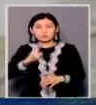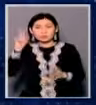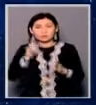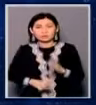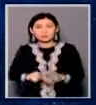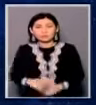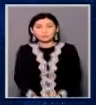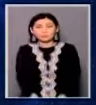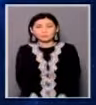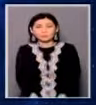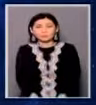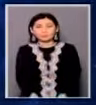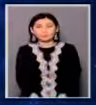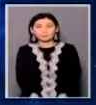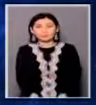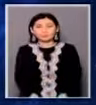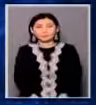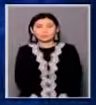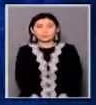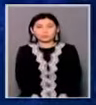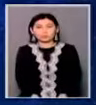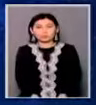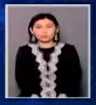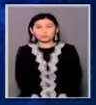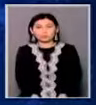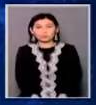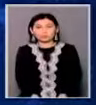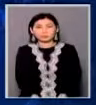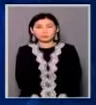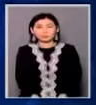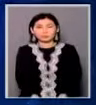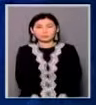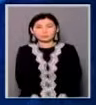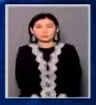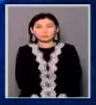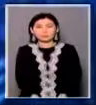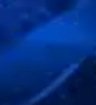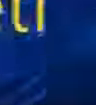сендірді. Сағындықтың Нұргүлі, Артур Ботпанов, жаңалық қызметі.